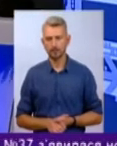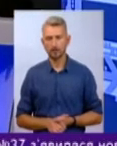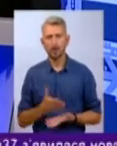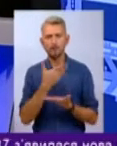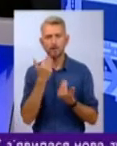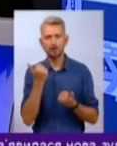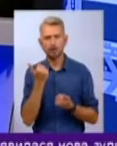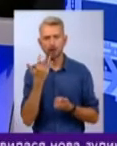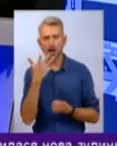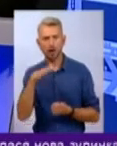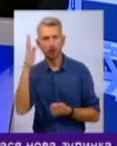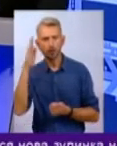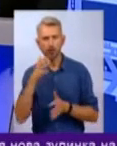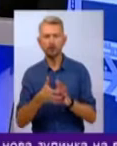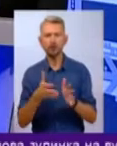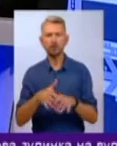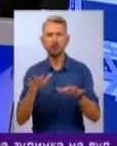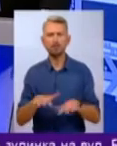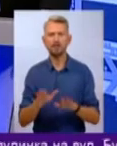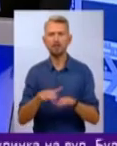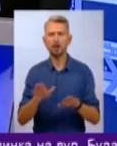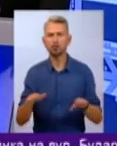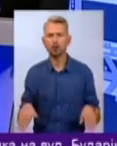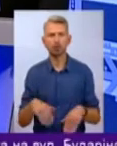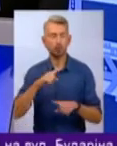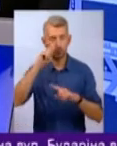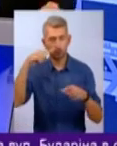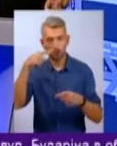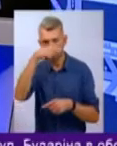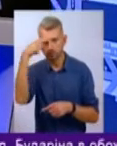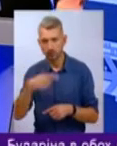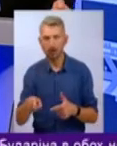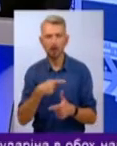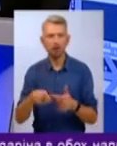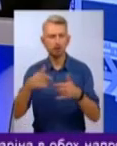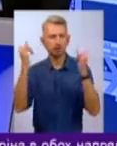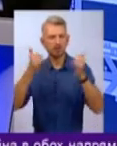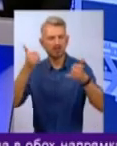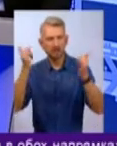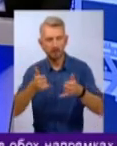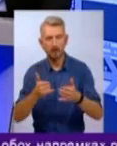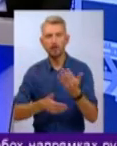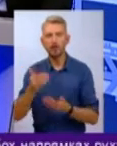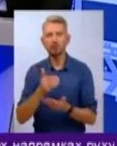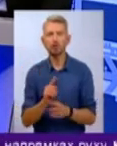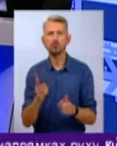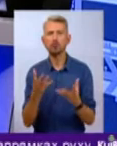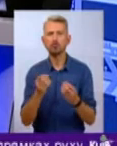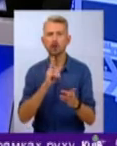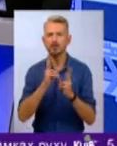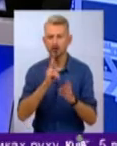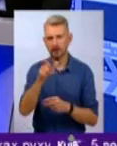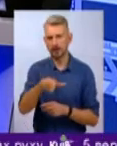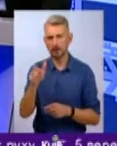Відсутність гарячої води, нестача місць у дитячому садочку, неймовірна спека чи проливні зливи. Врешті-решт, на що ще скаржаться